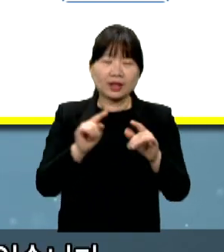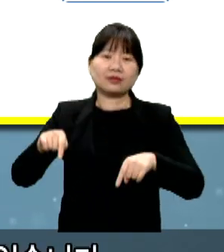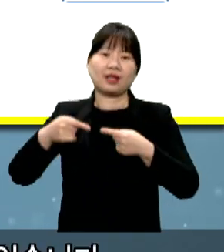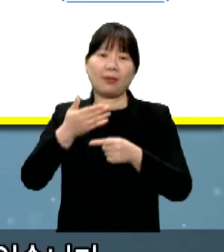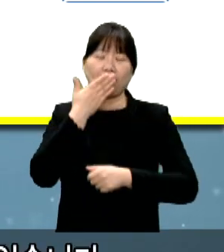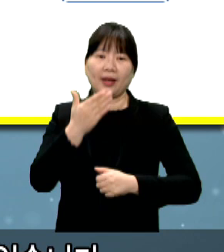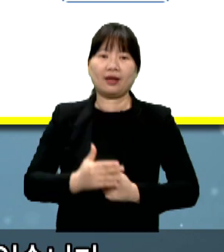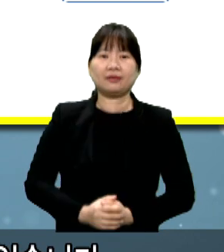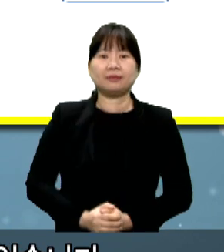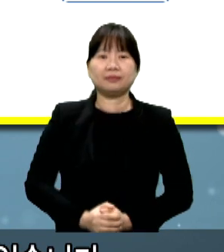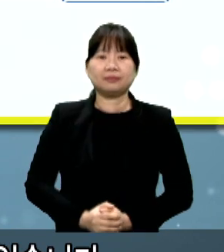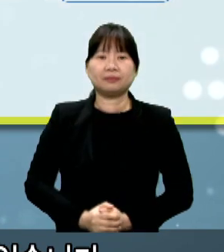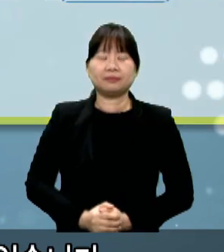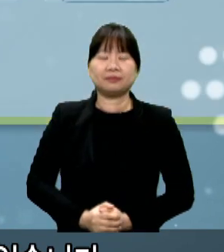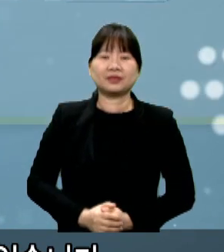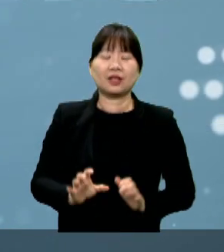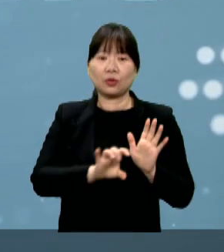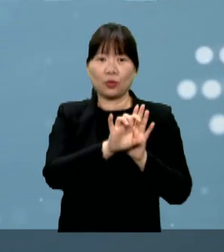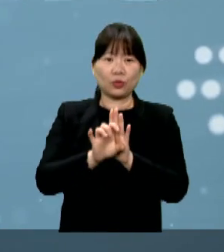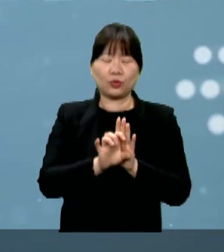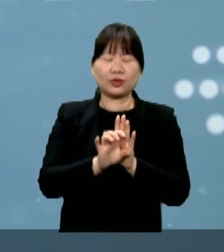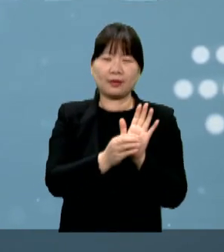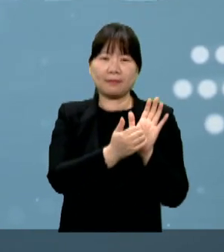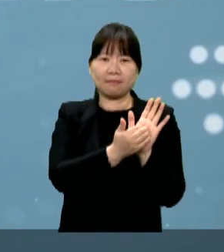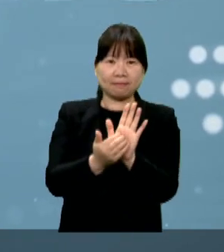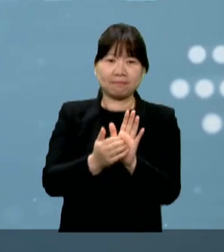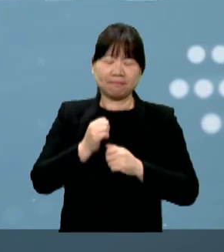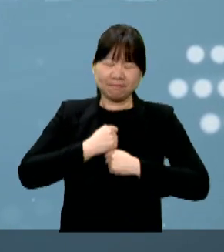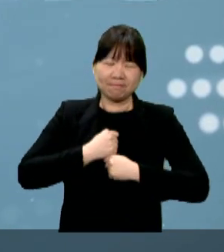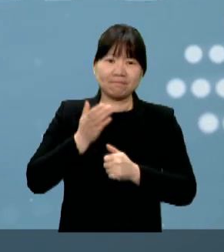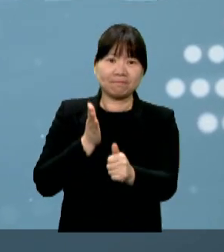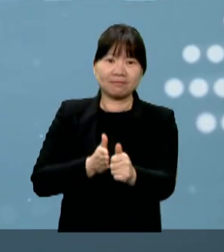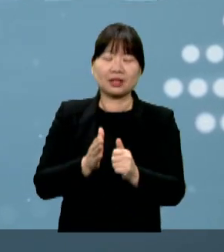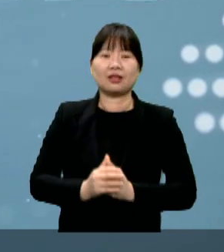신청을 한후 캠페인에 참여할 수 있습니다. 이번 주도 코로나